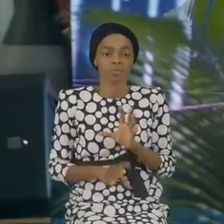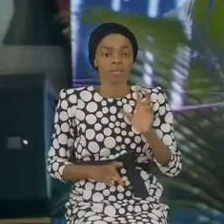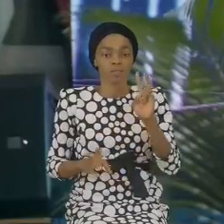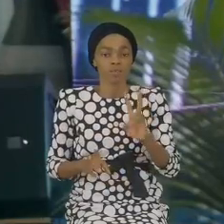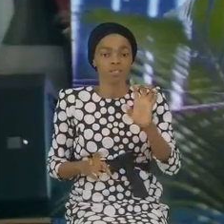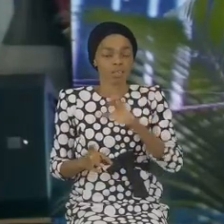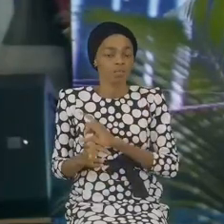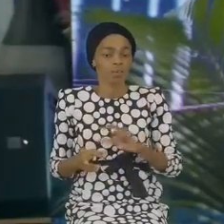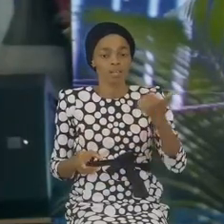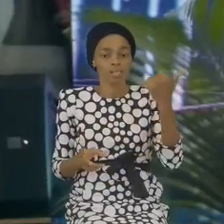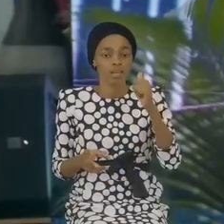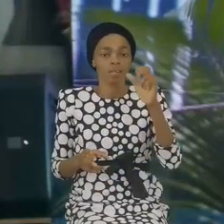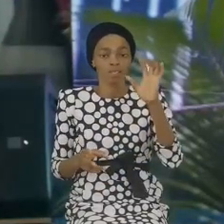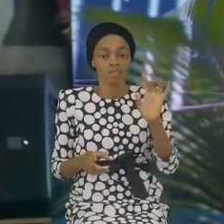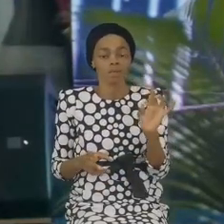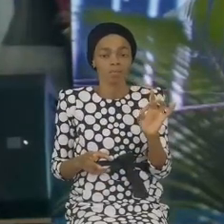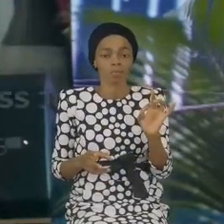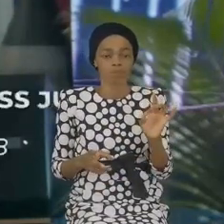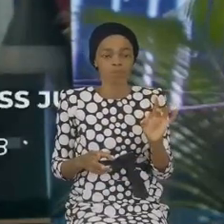En Matthieu 28, 18,